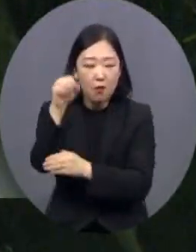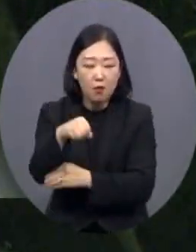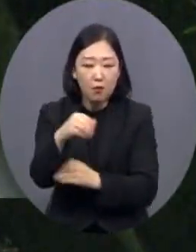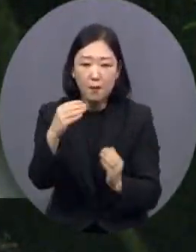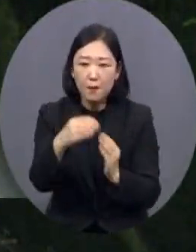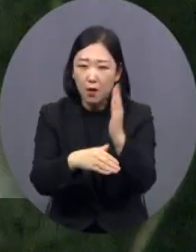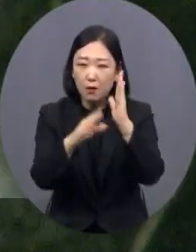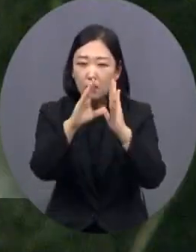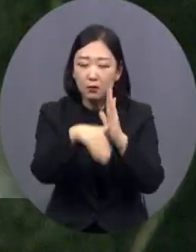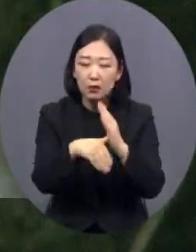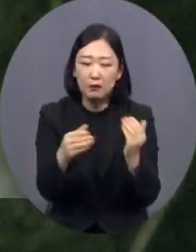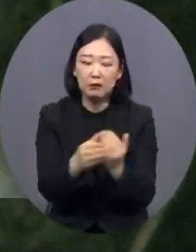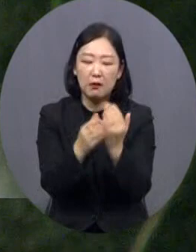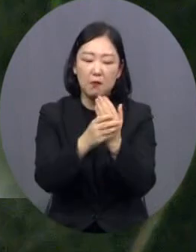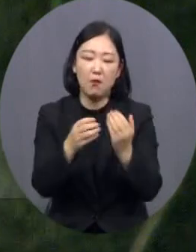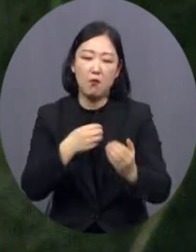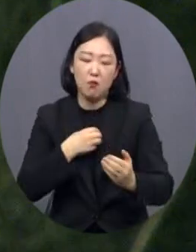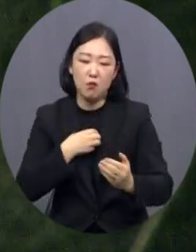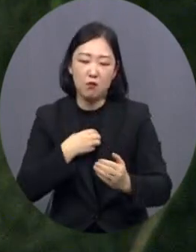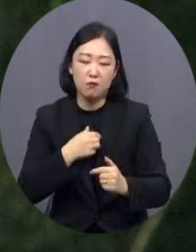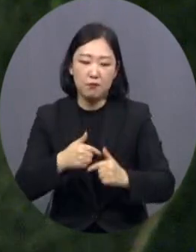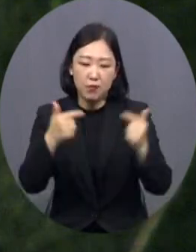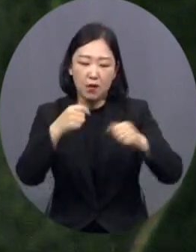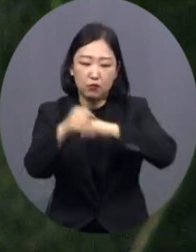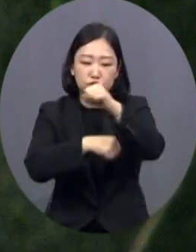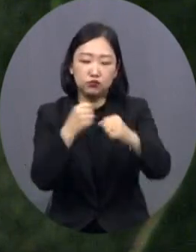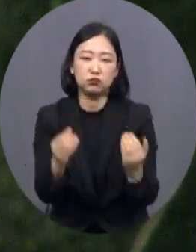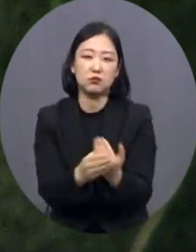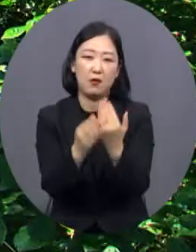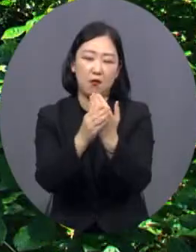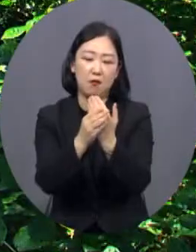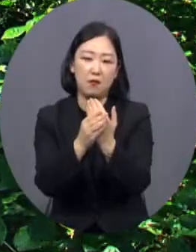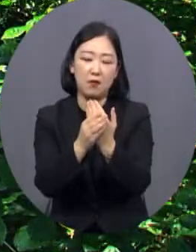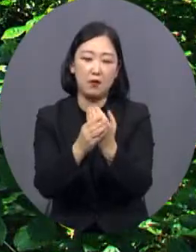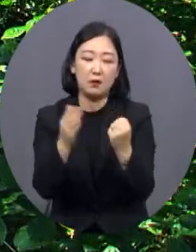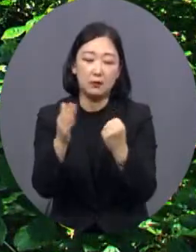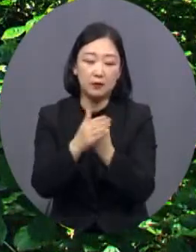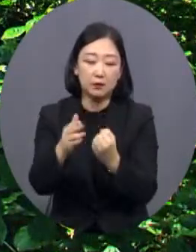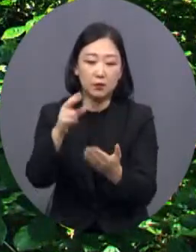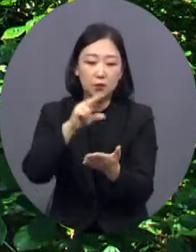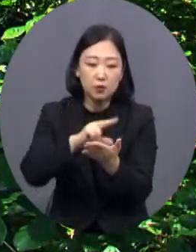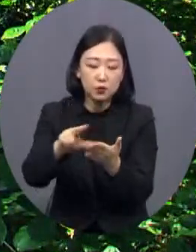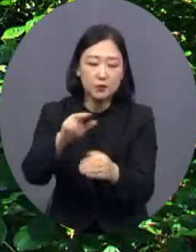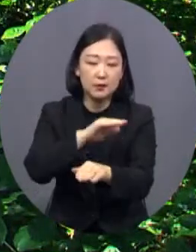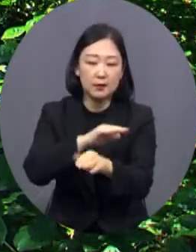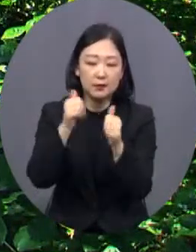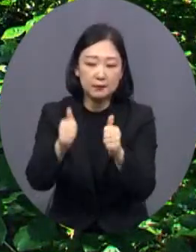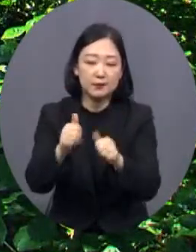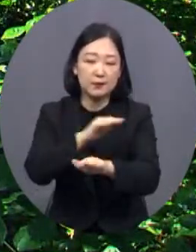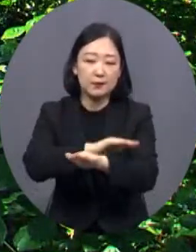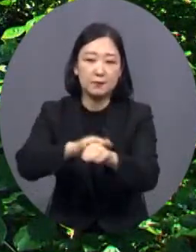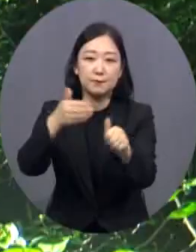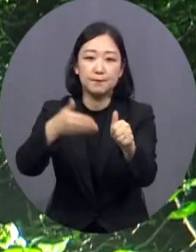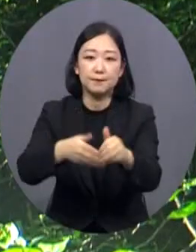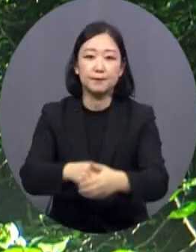통과되면 개발 위협은 더 커지고 난개발을 불러올 것이라며 조례안을 바로 잡아 한고